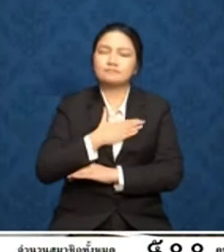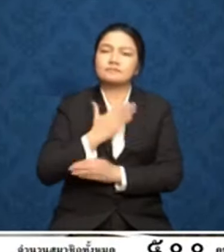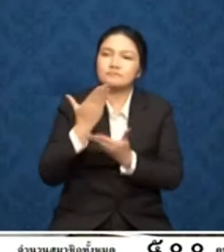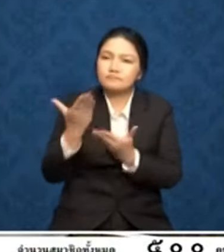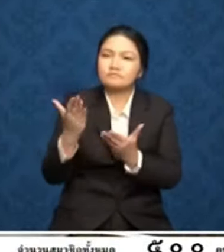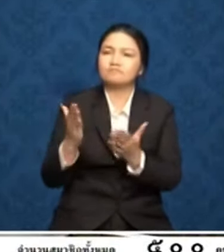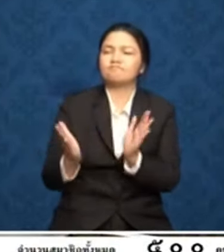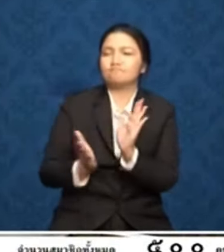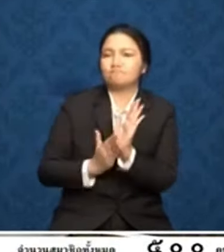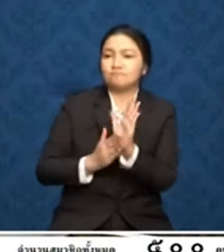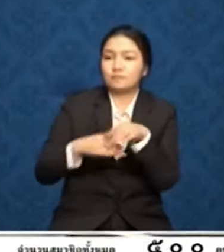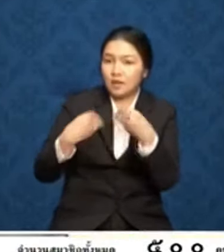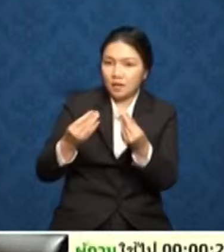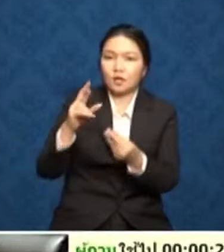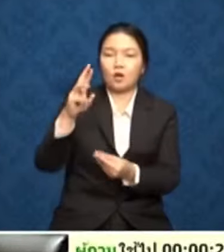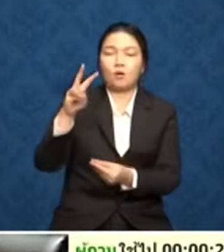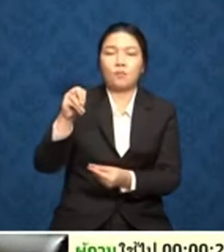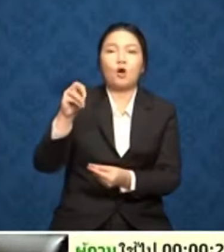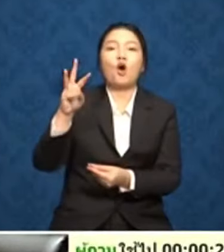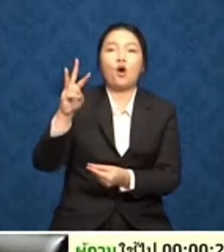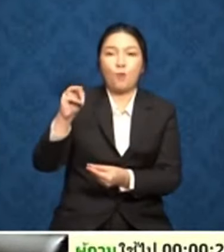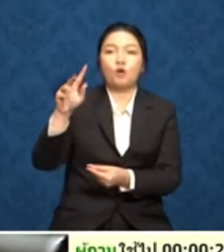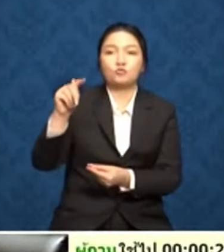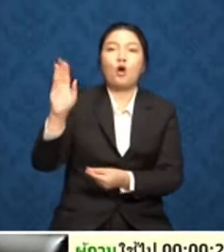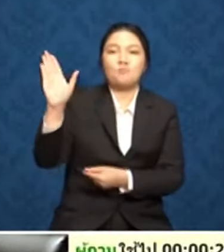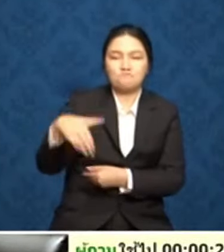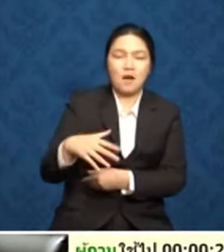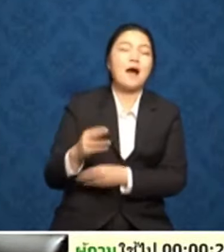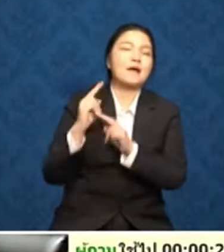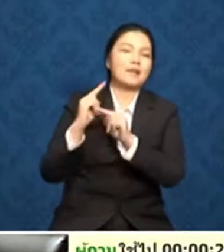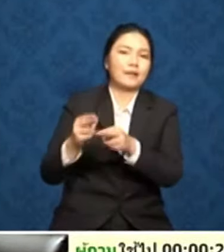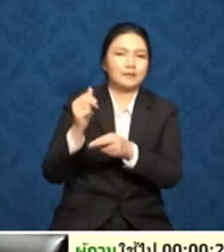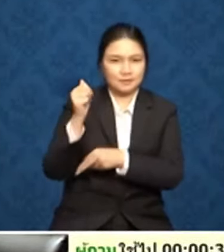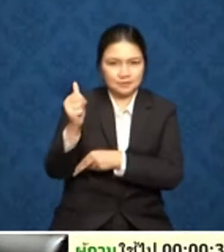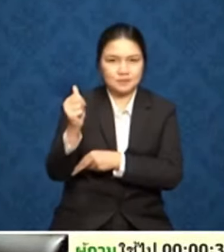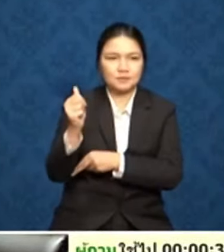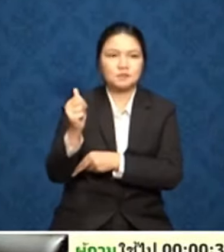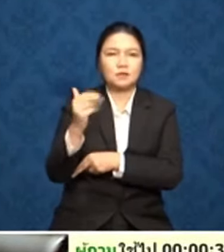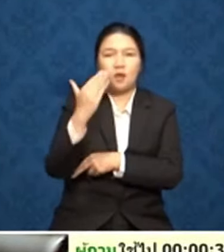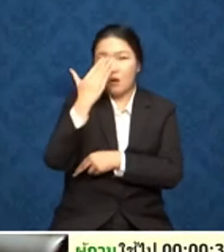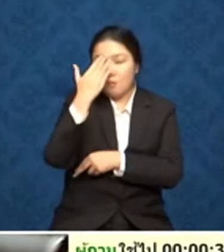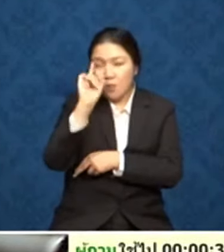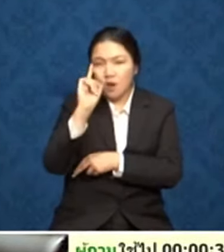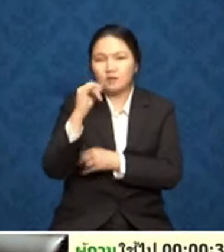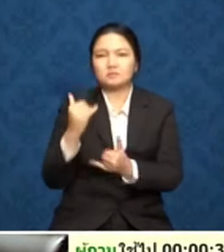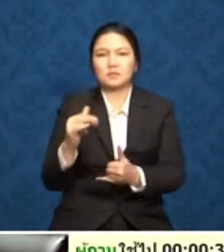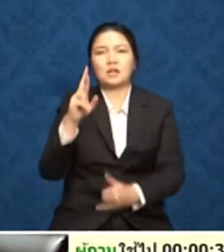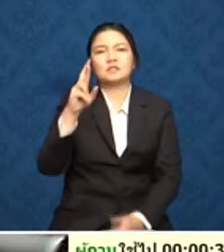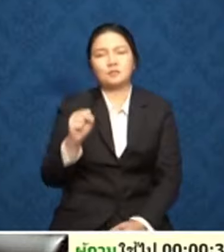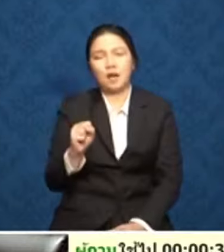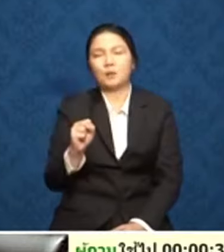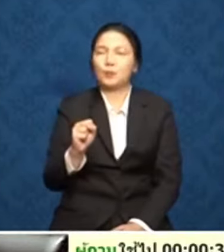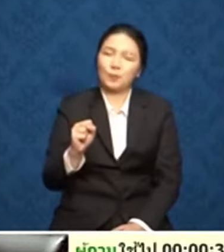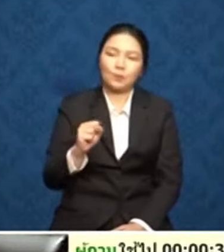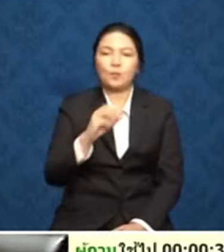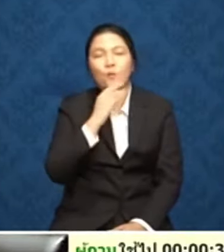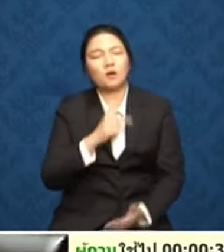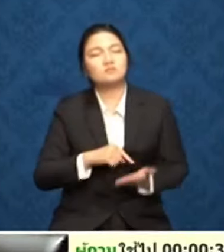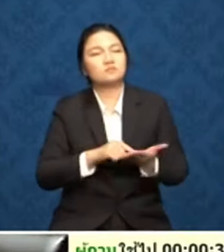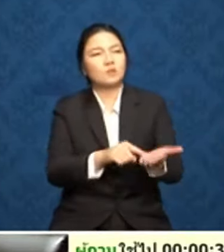ที่มาตอบกระทู้ด้วยตัวเองนะคะเพราะว่าหายากเหลือเกินนะคะในสภาแห่งนี้ที่ท่านรัฐมน